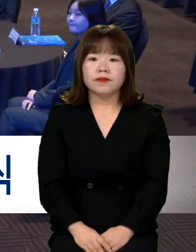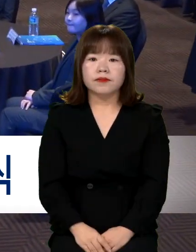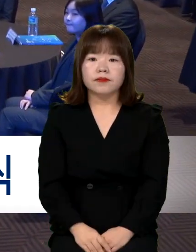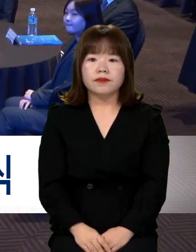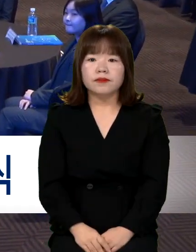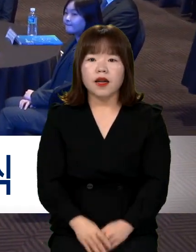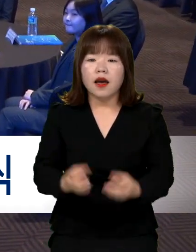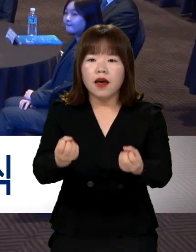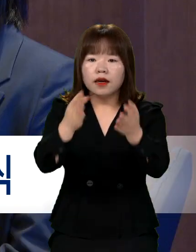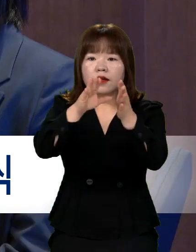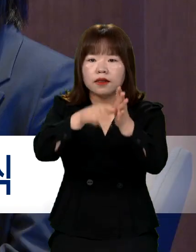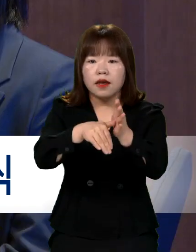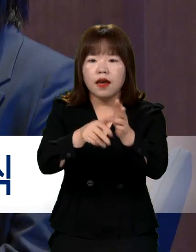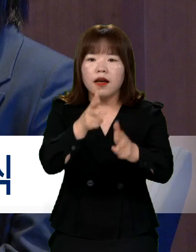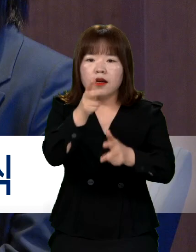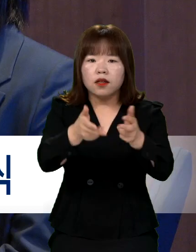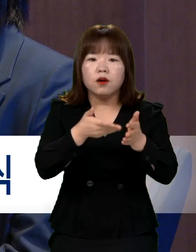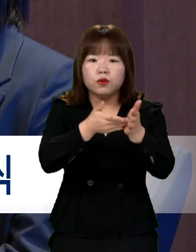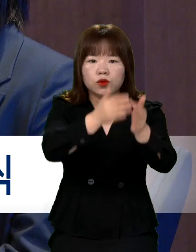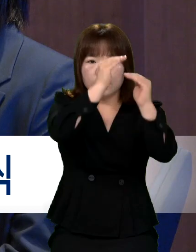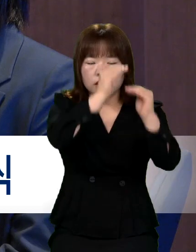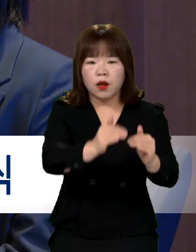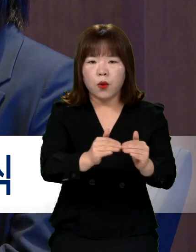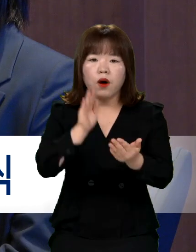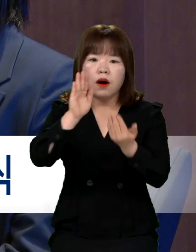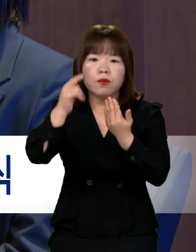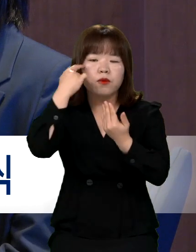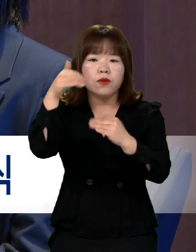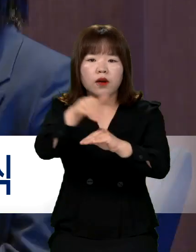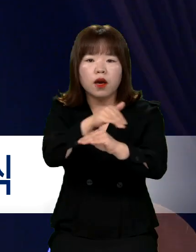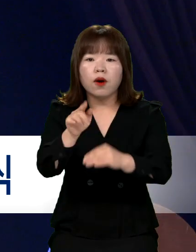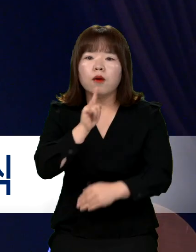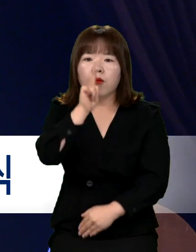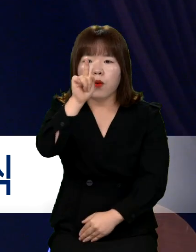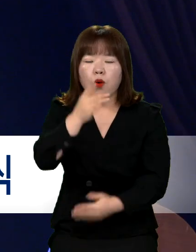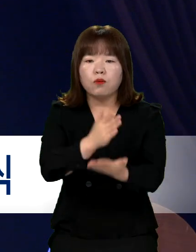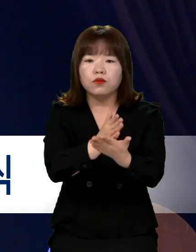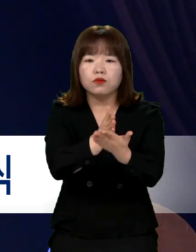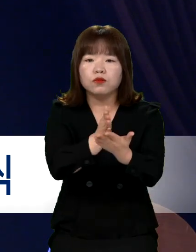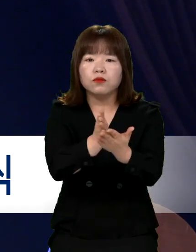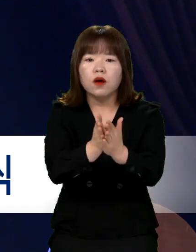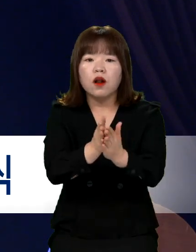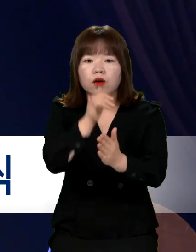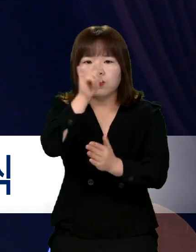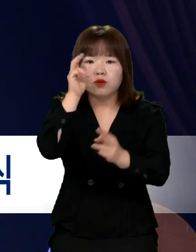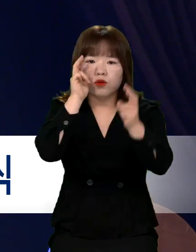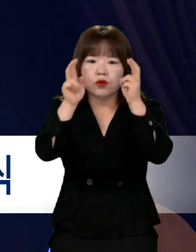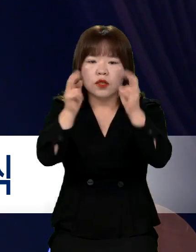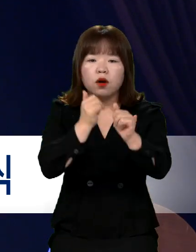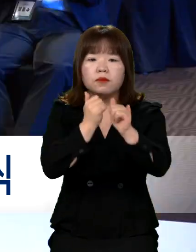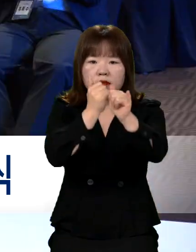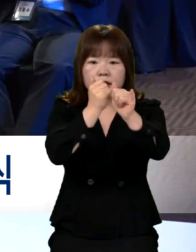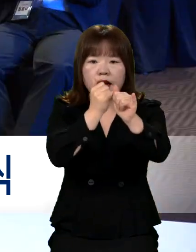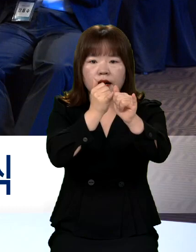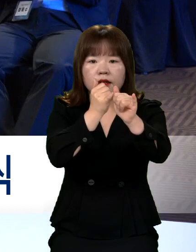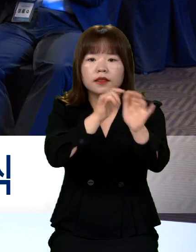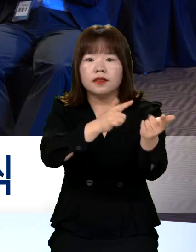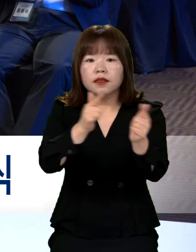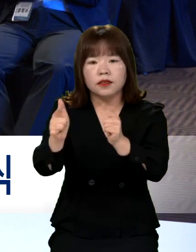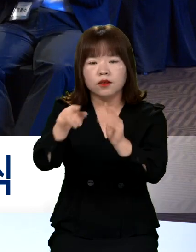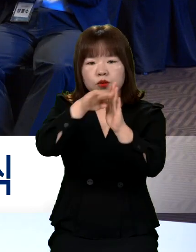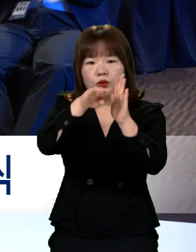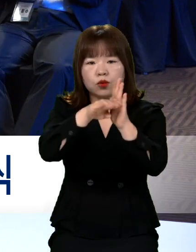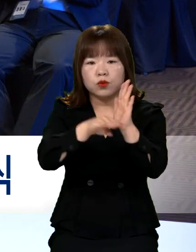개최했습니다. 이날 행사는 사업 추진 성과 및 향후 계획 보고, 각 부문별 우수기업 시상 및 성과